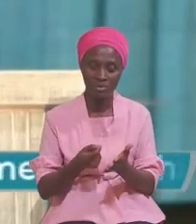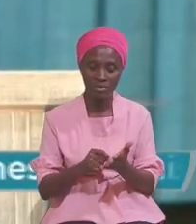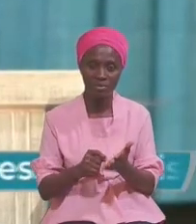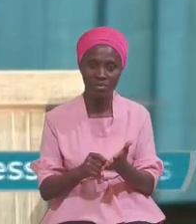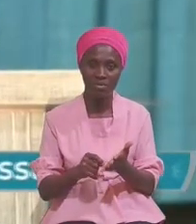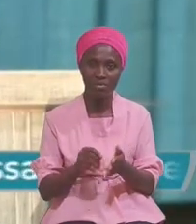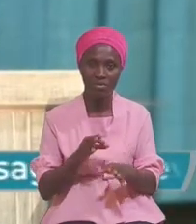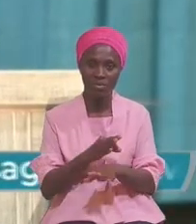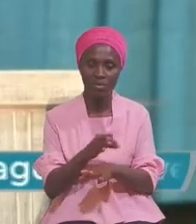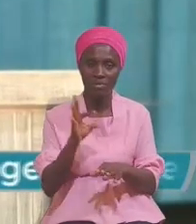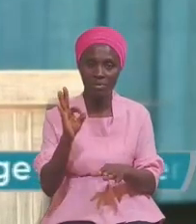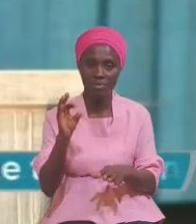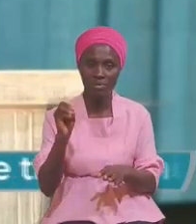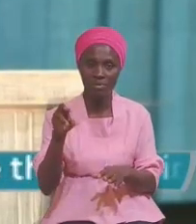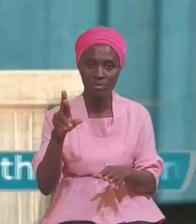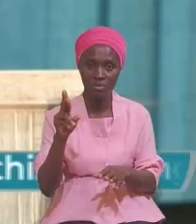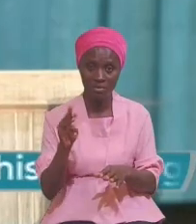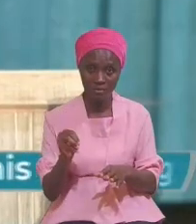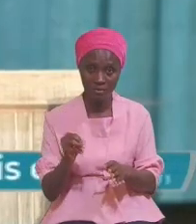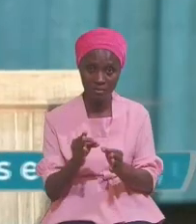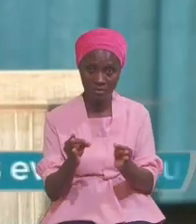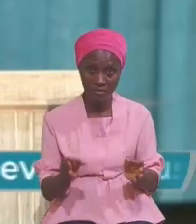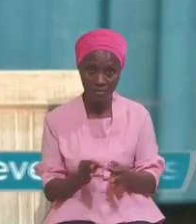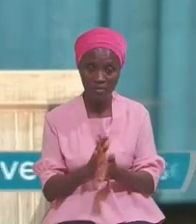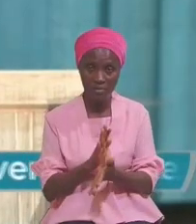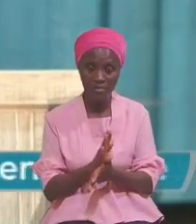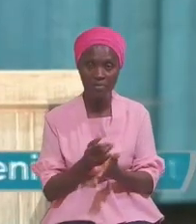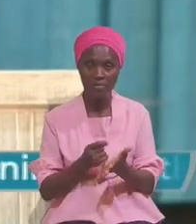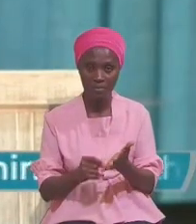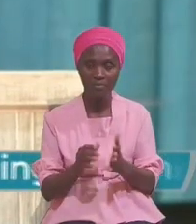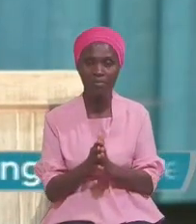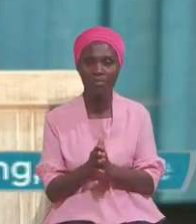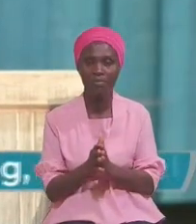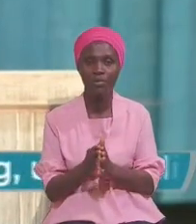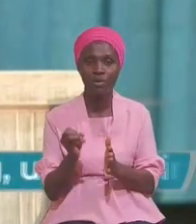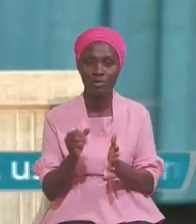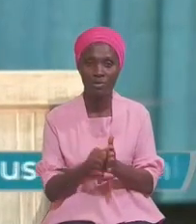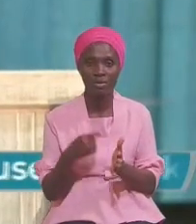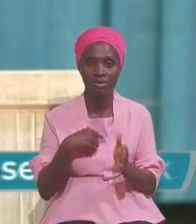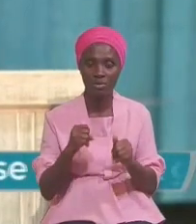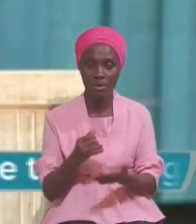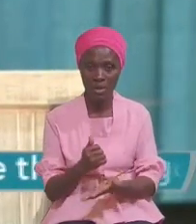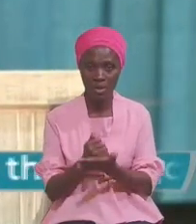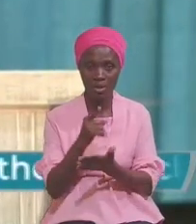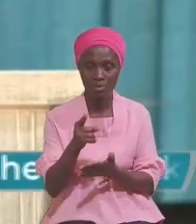vous cliquez sur le lien là, il y a une page qui va s'afficher. Donc